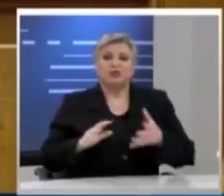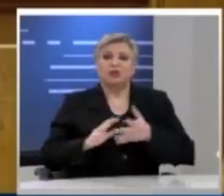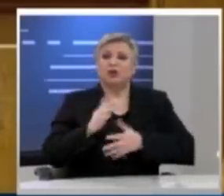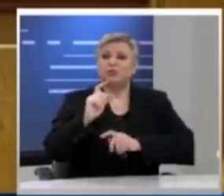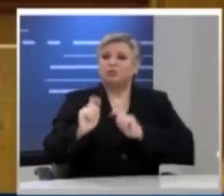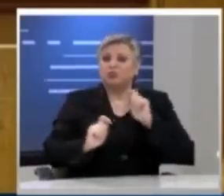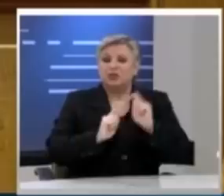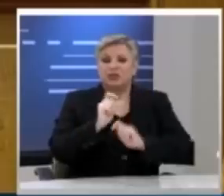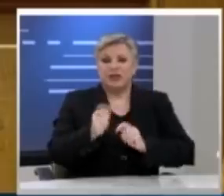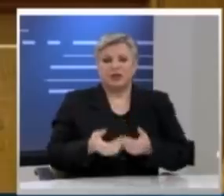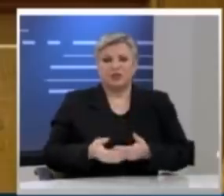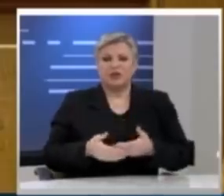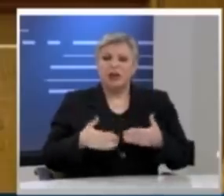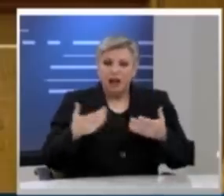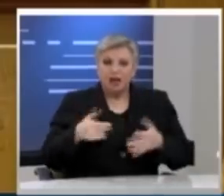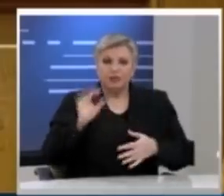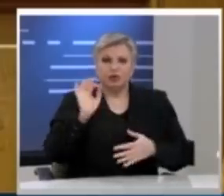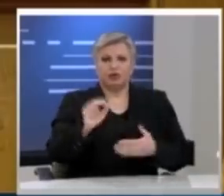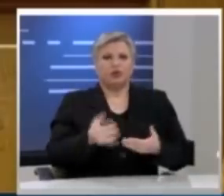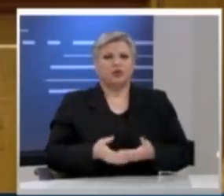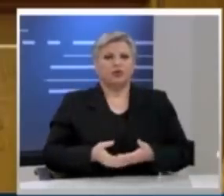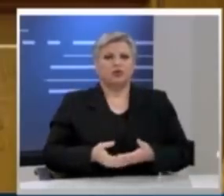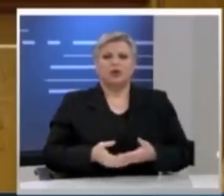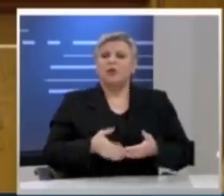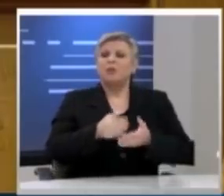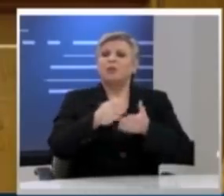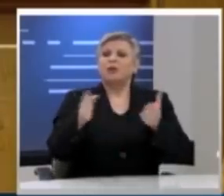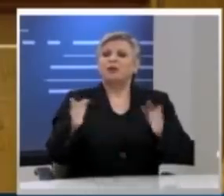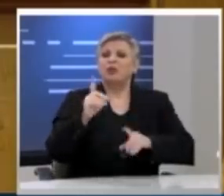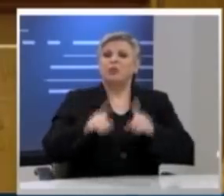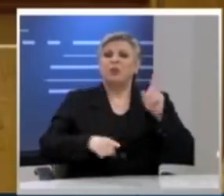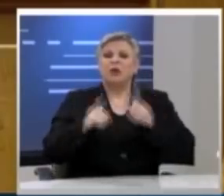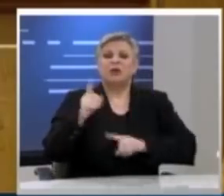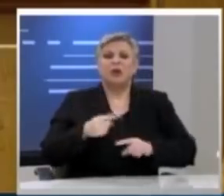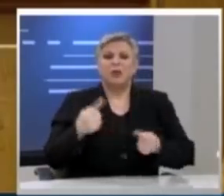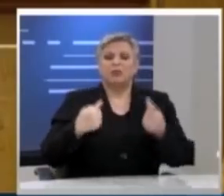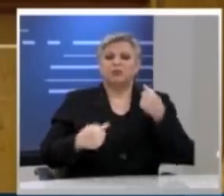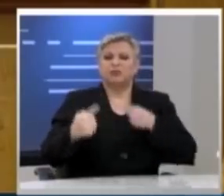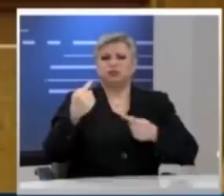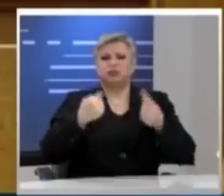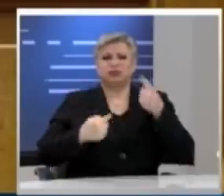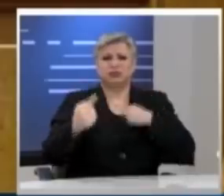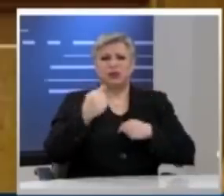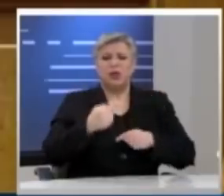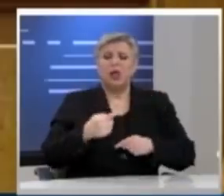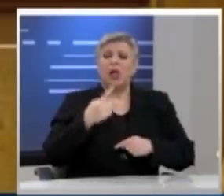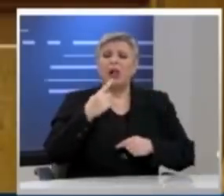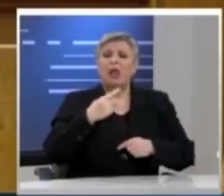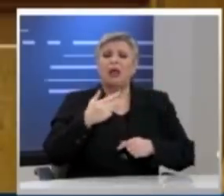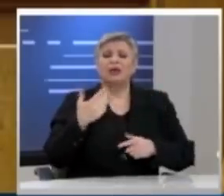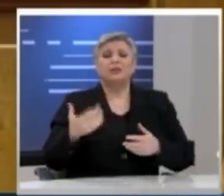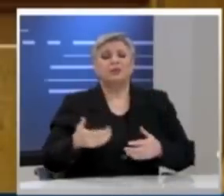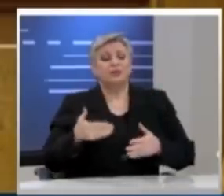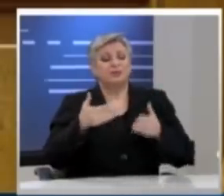δημιουργούν κ όσο για αυτούς που δεν τα καταλαβαίνουν αυτά ή λένε τώρα ε τώρα το κουκουέ μας λέει πάλι αυτά τα